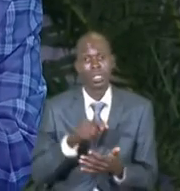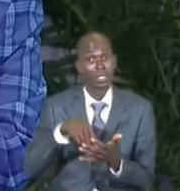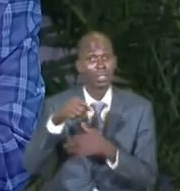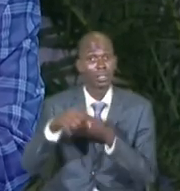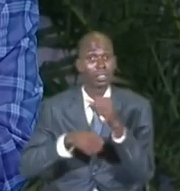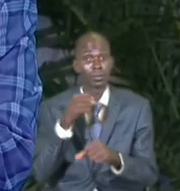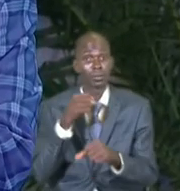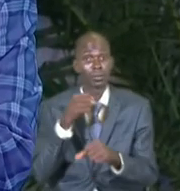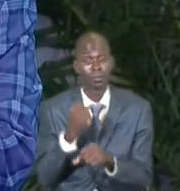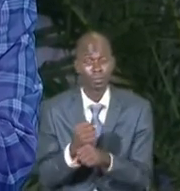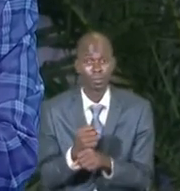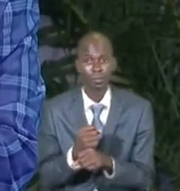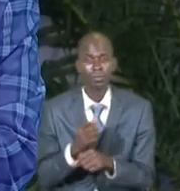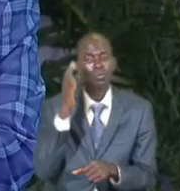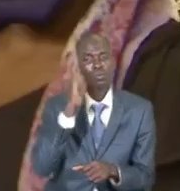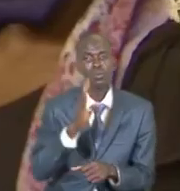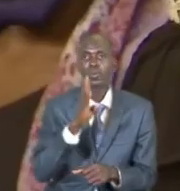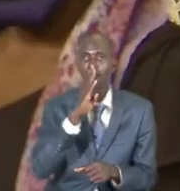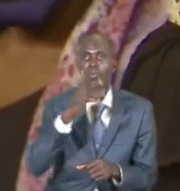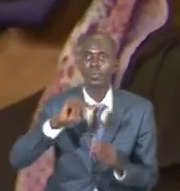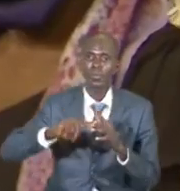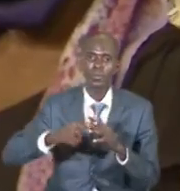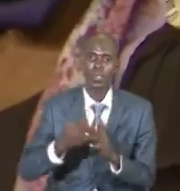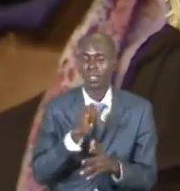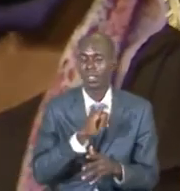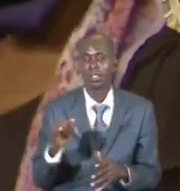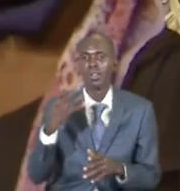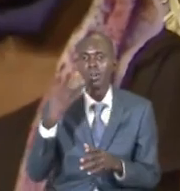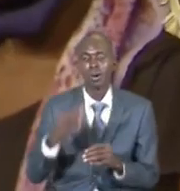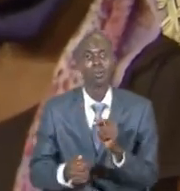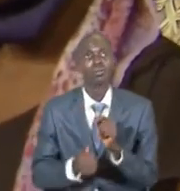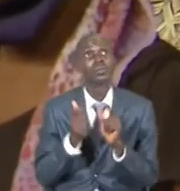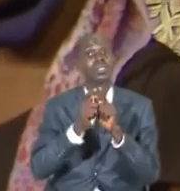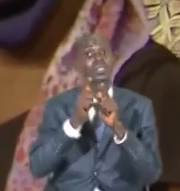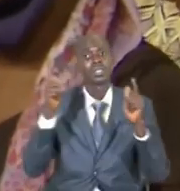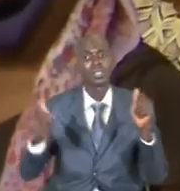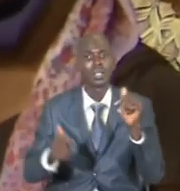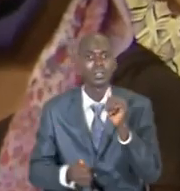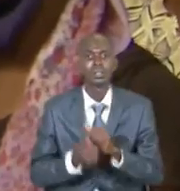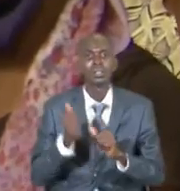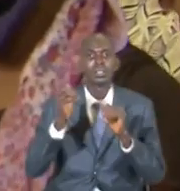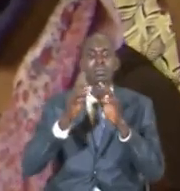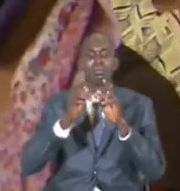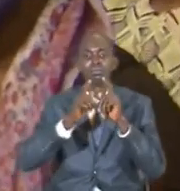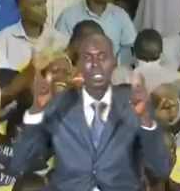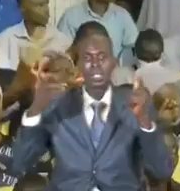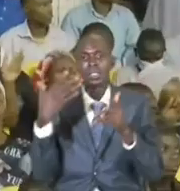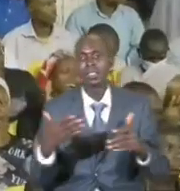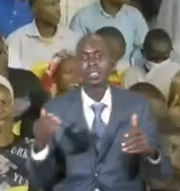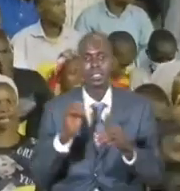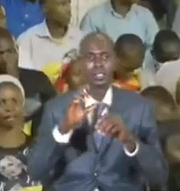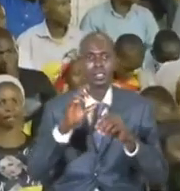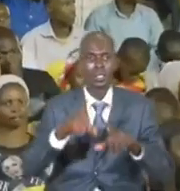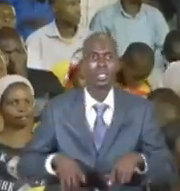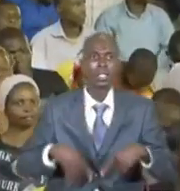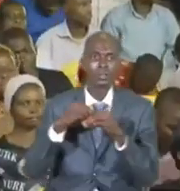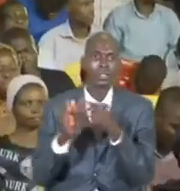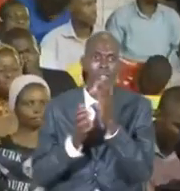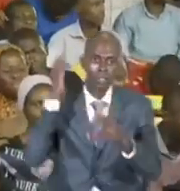ọ ga-abụ mmalite nke ihe dị ukwuu, ihe dị elu na ndụ gị n'aha Jizọs. Ọ